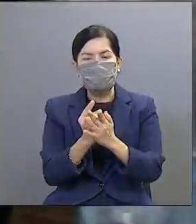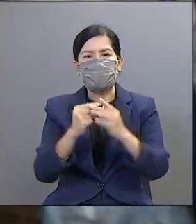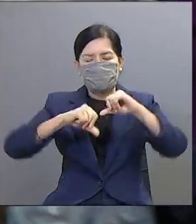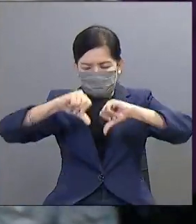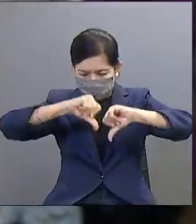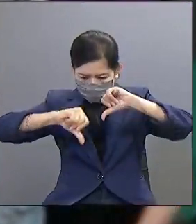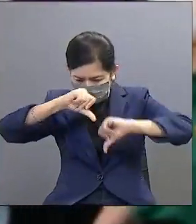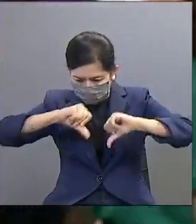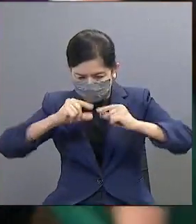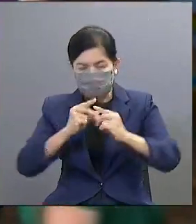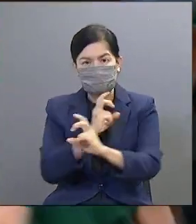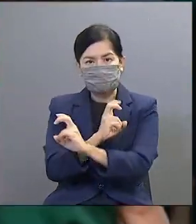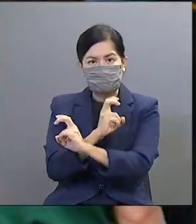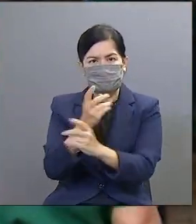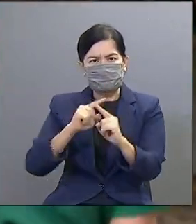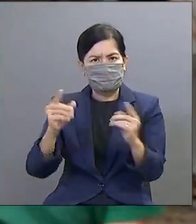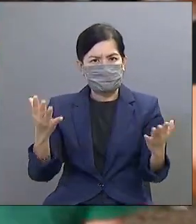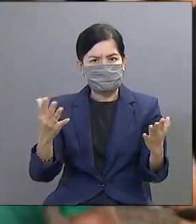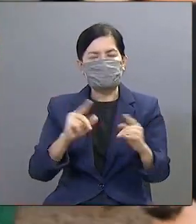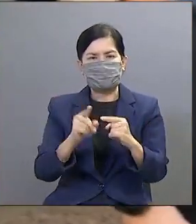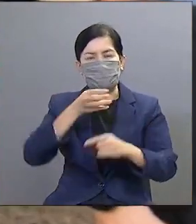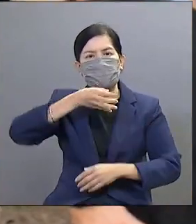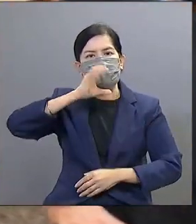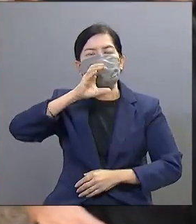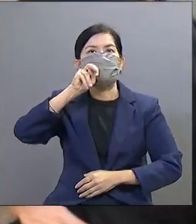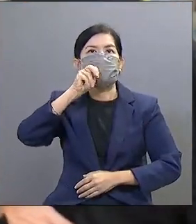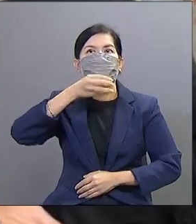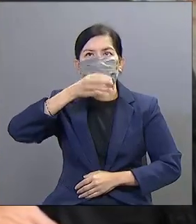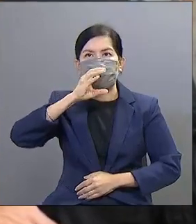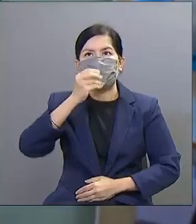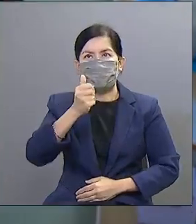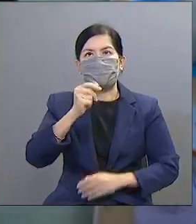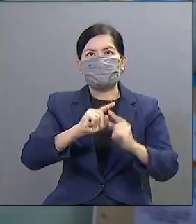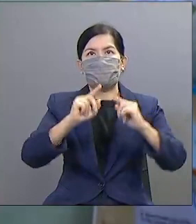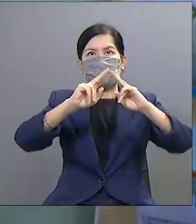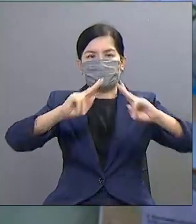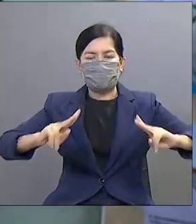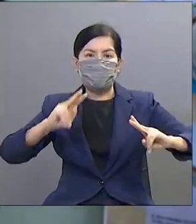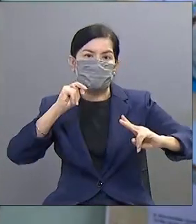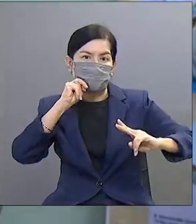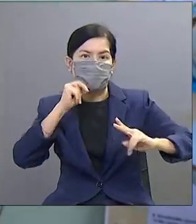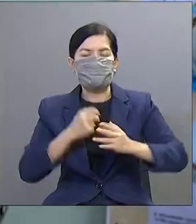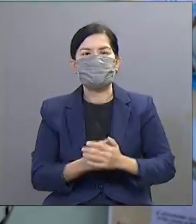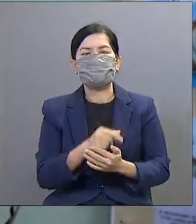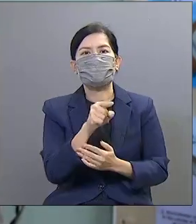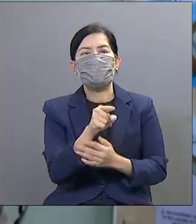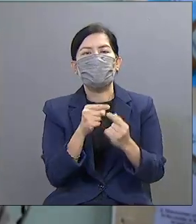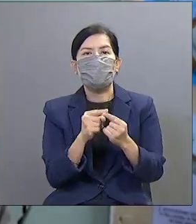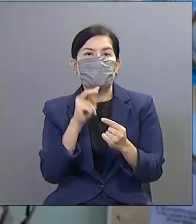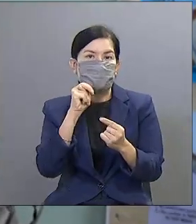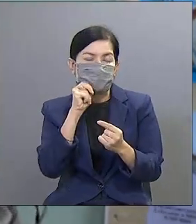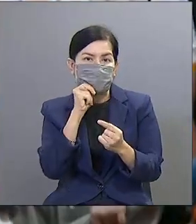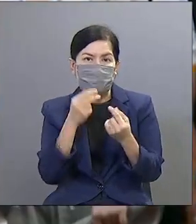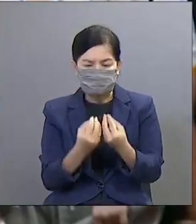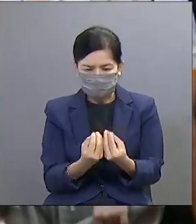โภคได้แต่ว่าการบริโภคแบนี้แล้วนะคะ คผชมทางกรมสัยากรน้ำบาดานเขาก็นำน้ำผู้โดานี้ขึ้นมาตรวจถึง